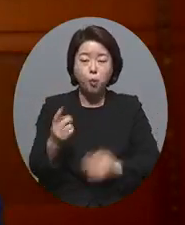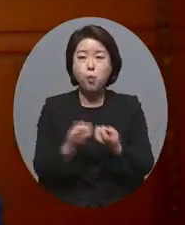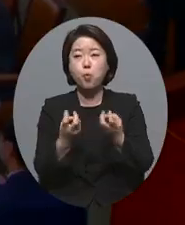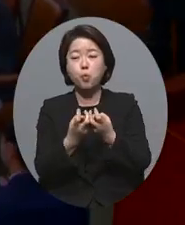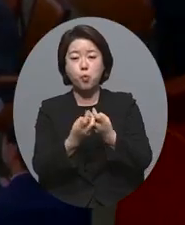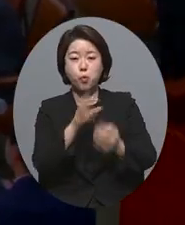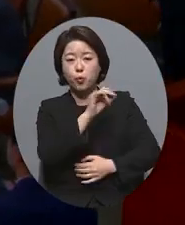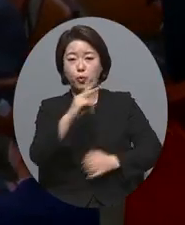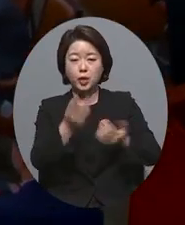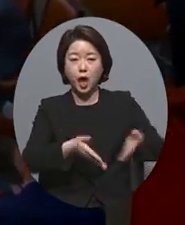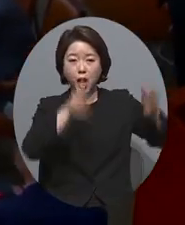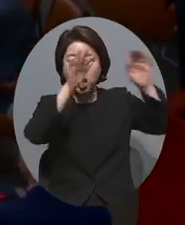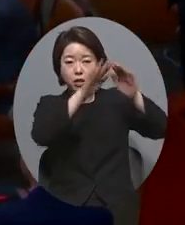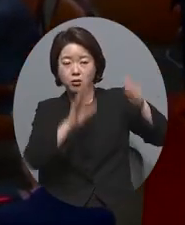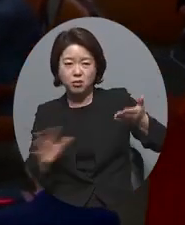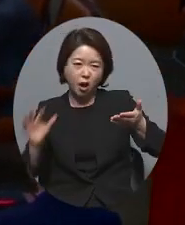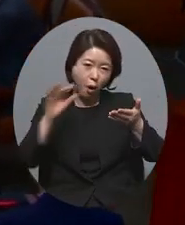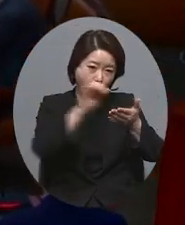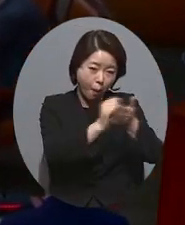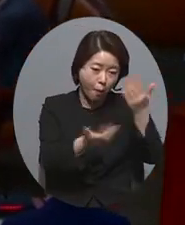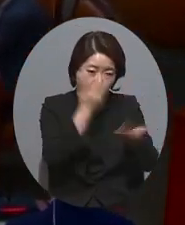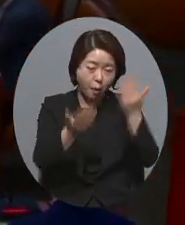있습니다.